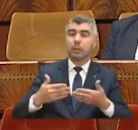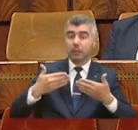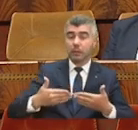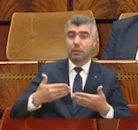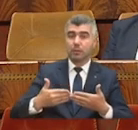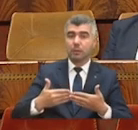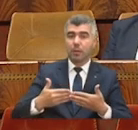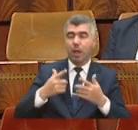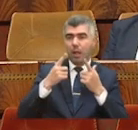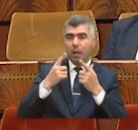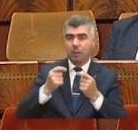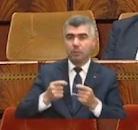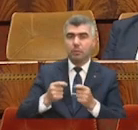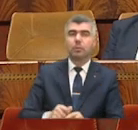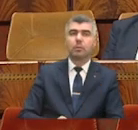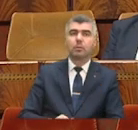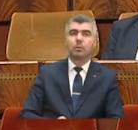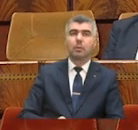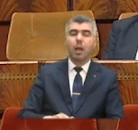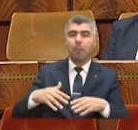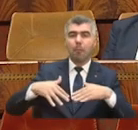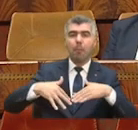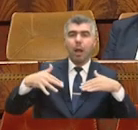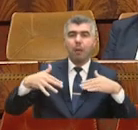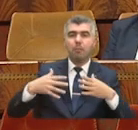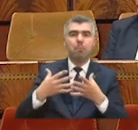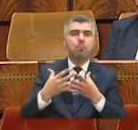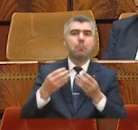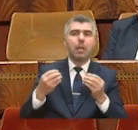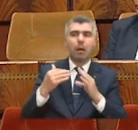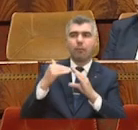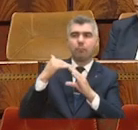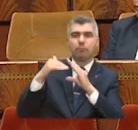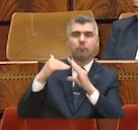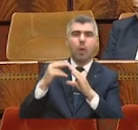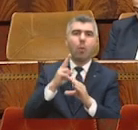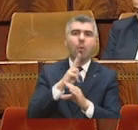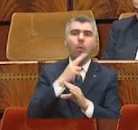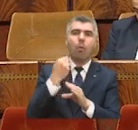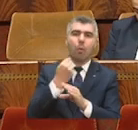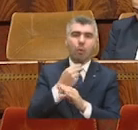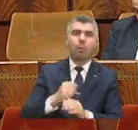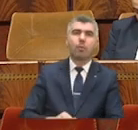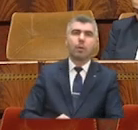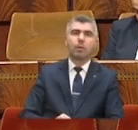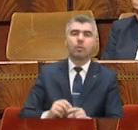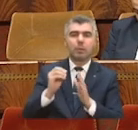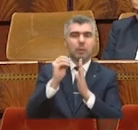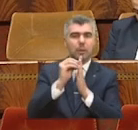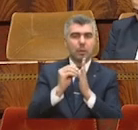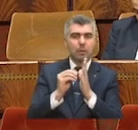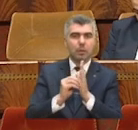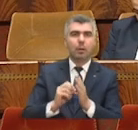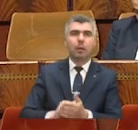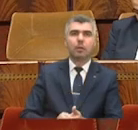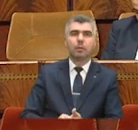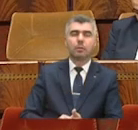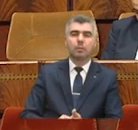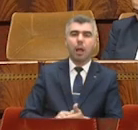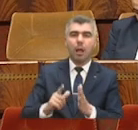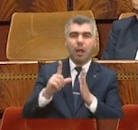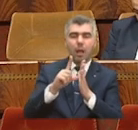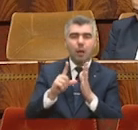ان واحد البرلمان قدم واحد مجموعة ديال المقترحات القوانين اللي كما ينص على ذلك